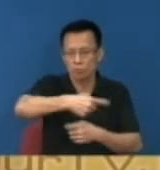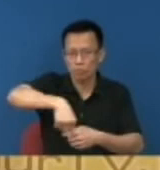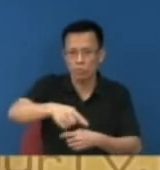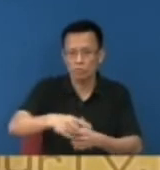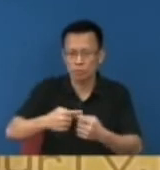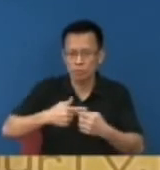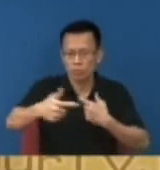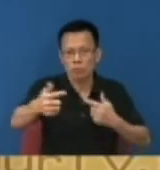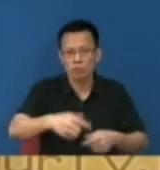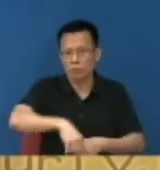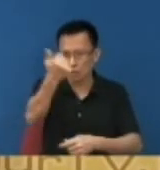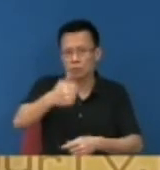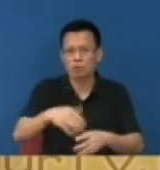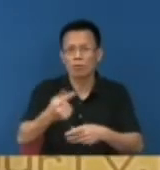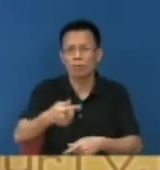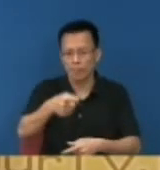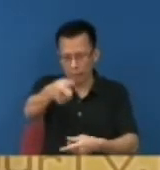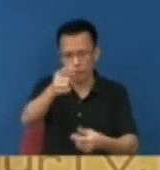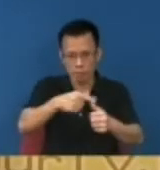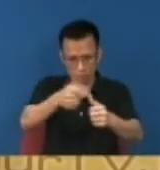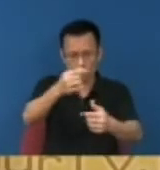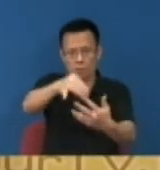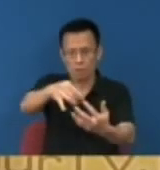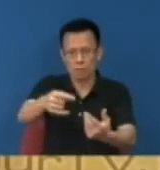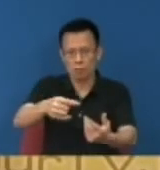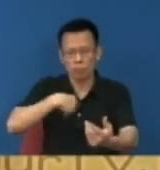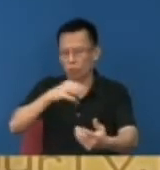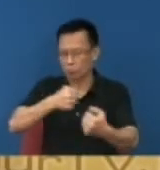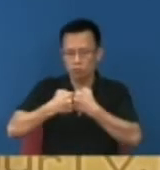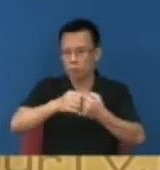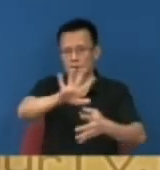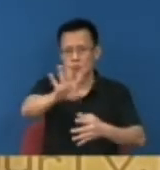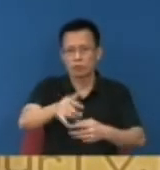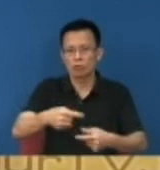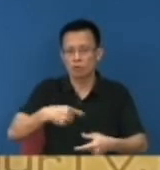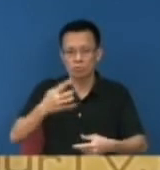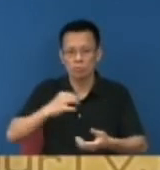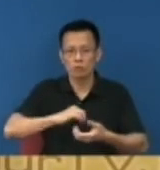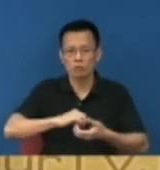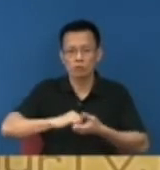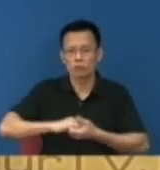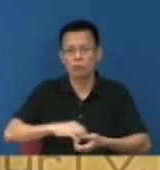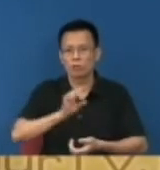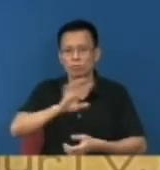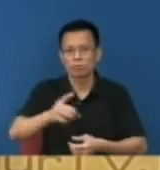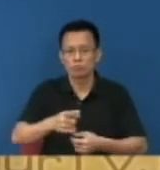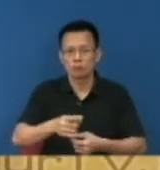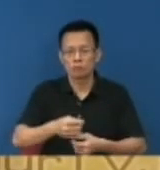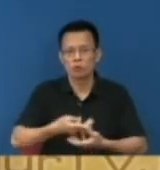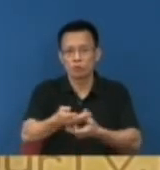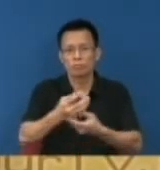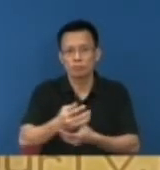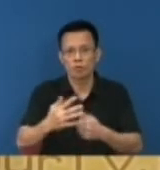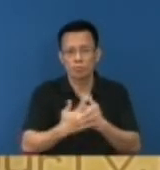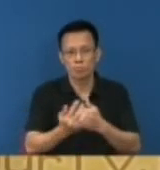區，你揀先，我哋唔去同你競爭，保持呢一個所謂團結，同埋咧唔好逆保皇黨唔緊要。但係如果新嘅區